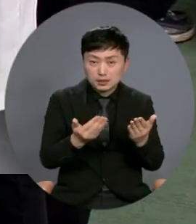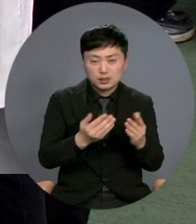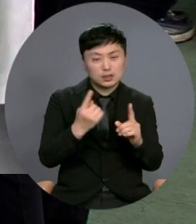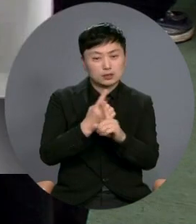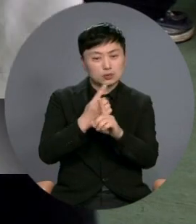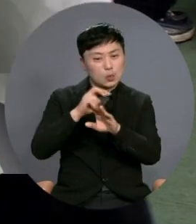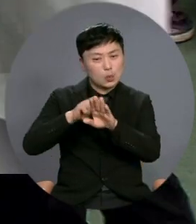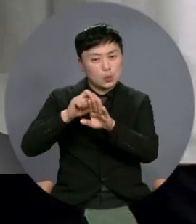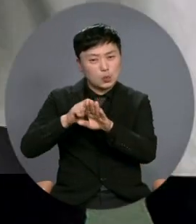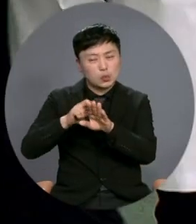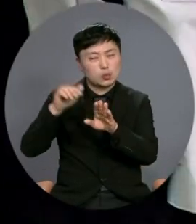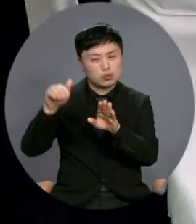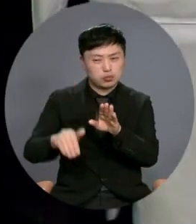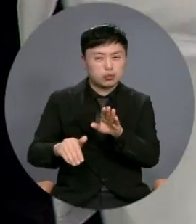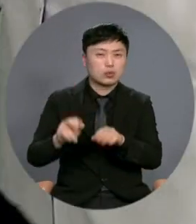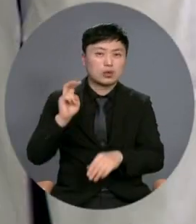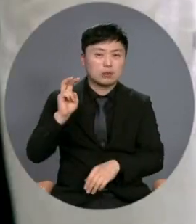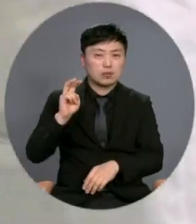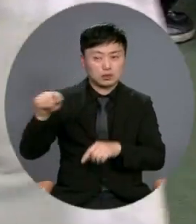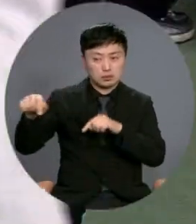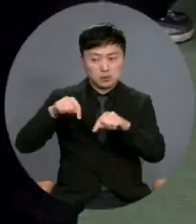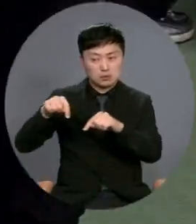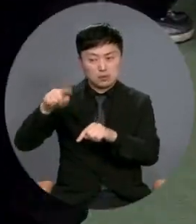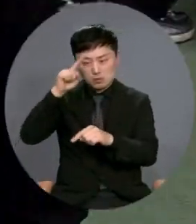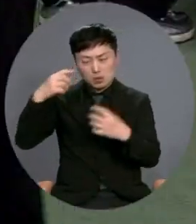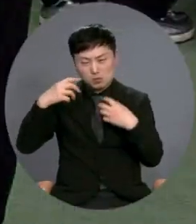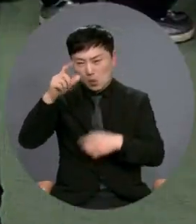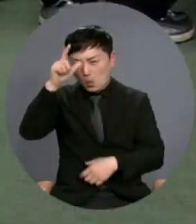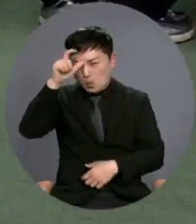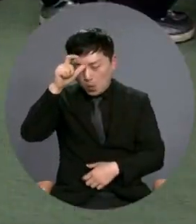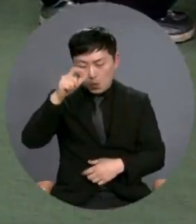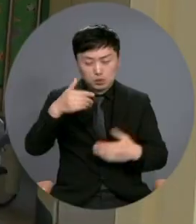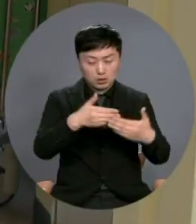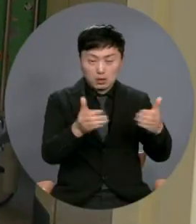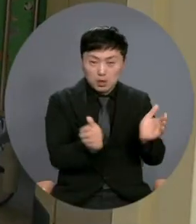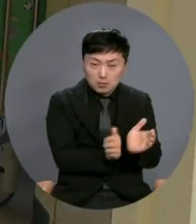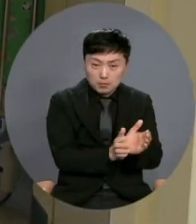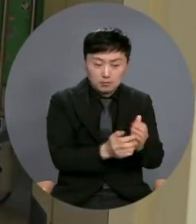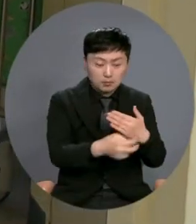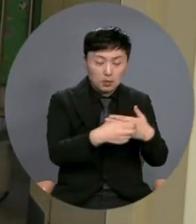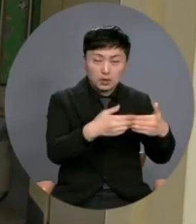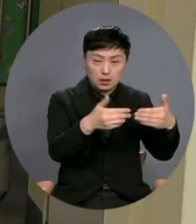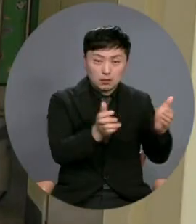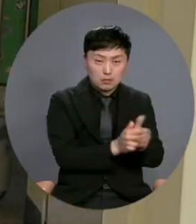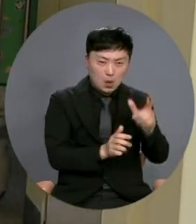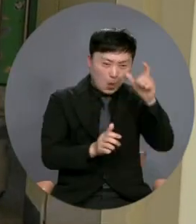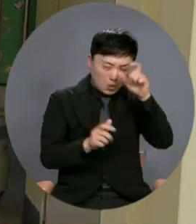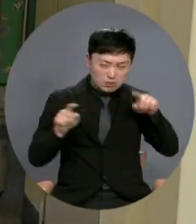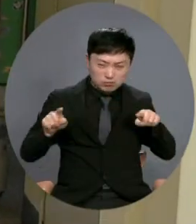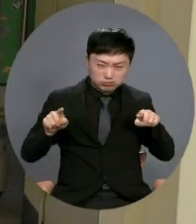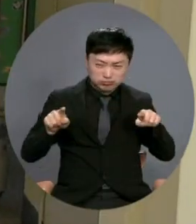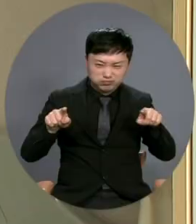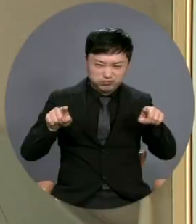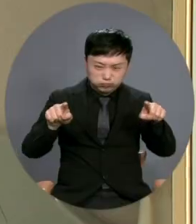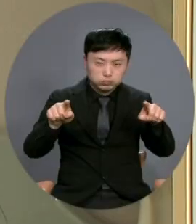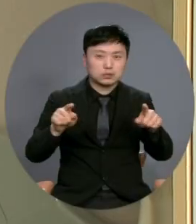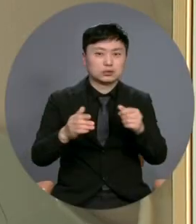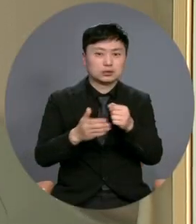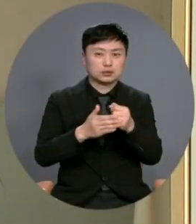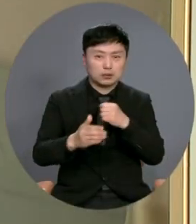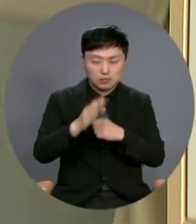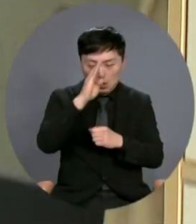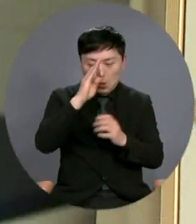수밖에 없습니다. 정책을 밀어붙이고 있는 정부와 강경 대응으로 일관하는 의료계의 절벽 끝 대치가 길어지면서